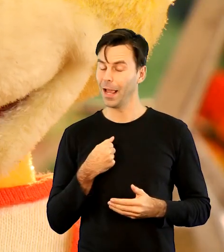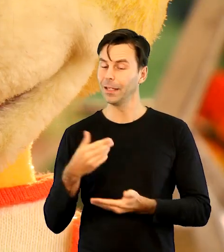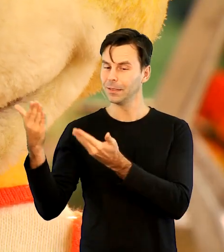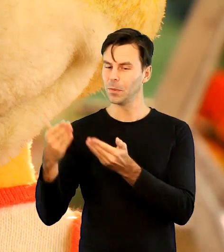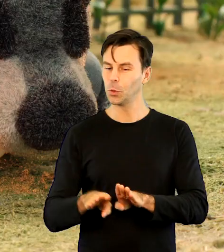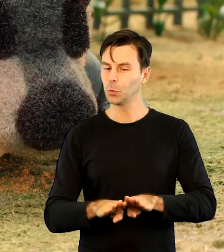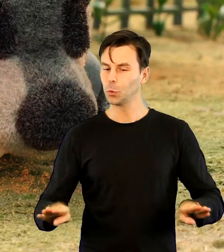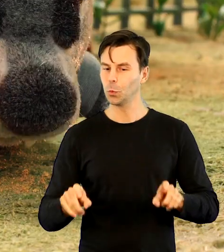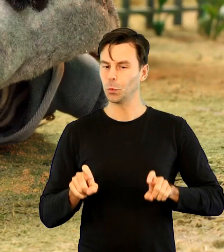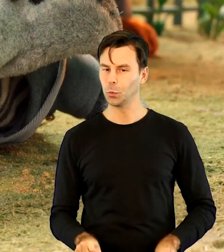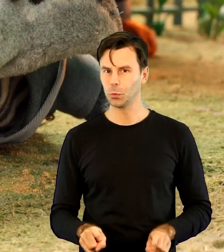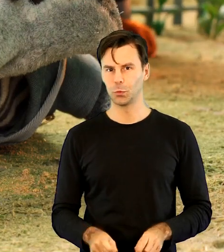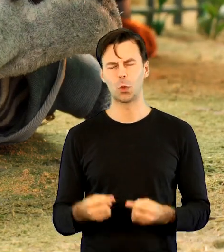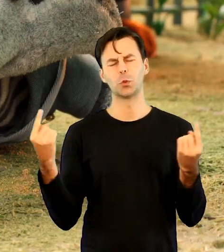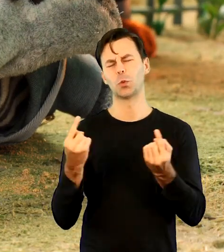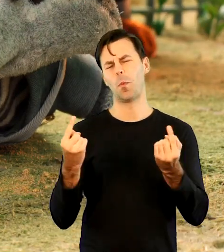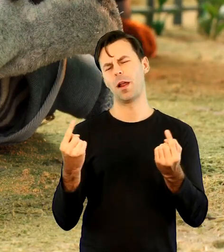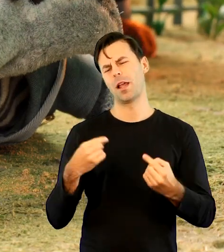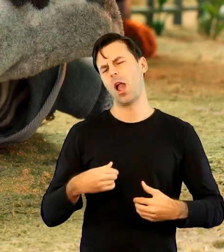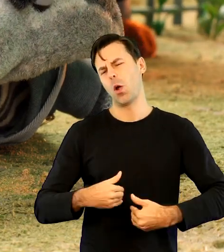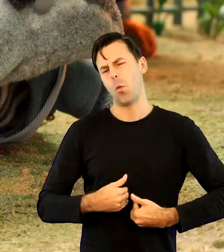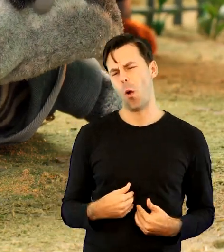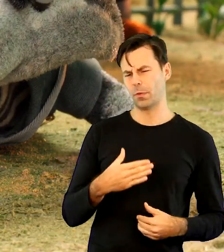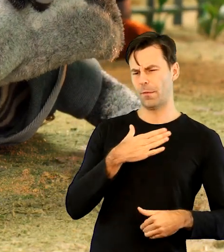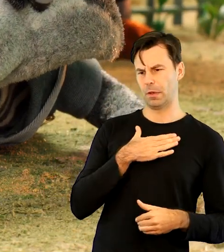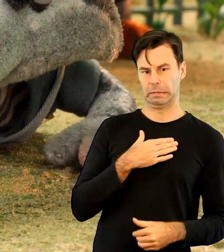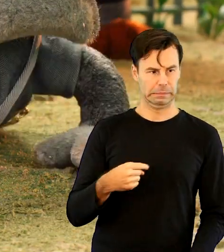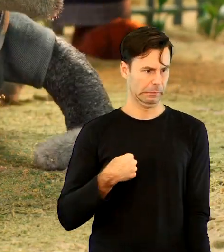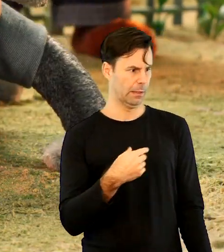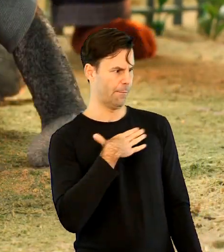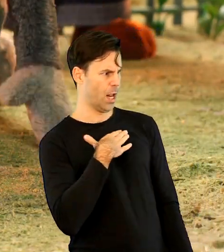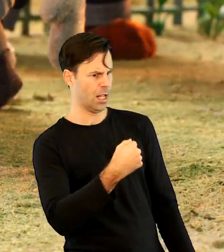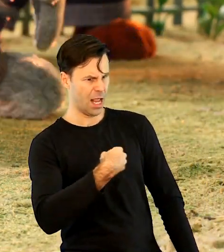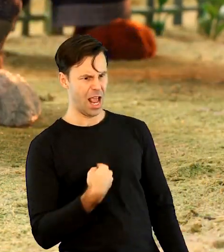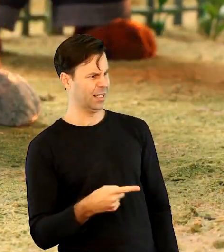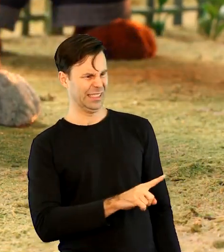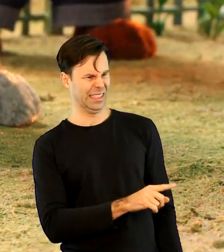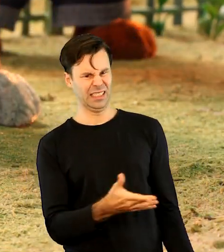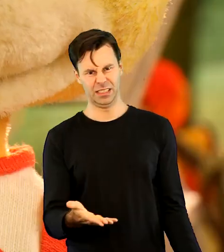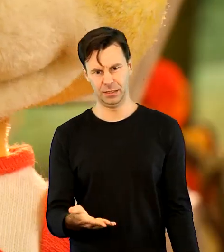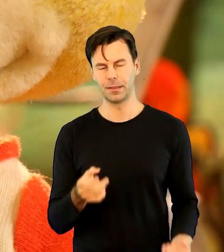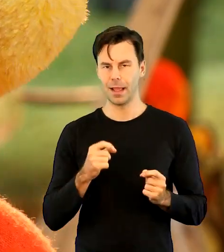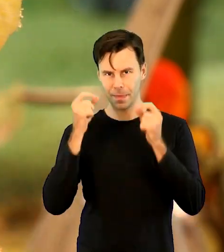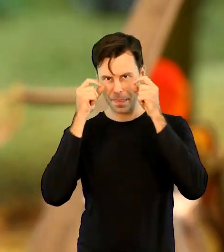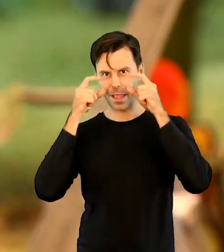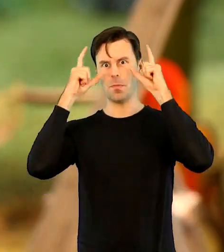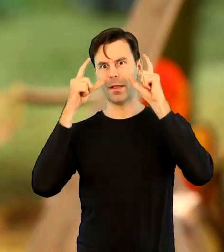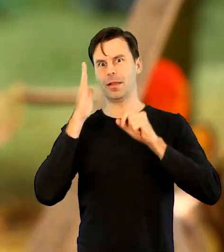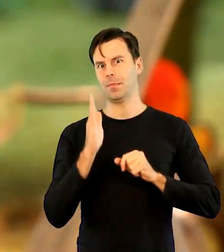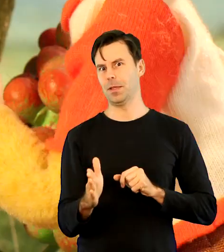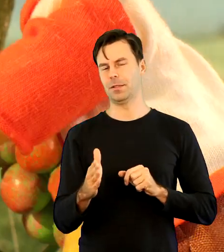Zapraszam do stołu. Super, jestem głodny jak wilk. Fredzio, wilk to przecież ja, a nie ty. Czas na niespodziankę.